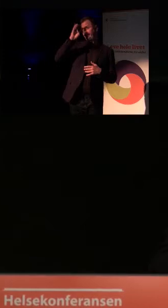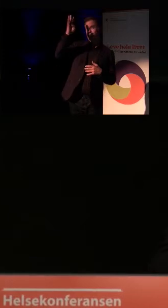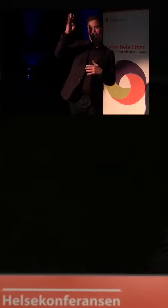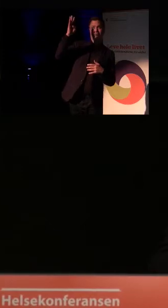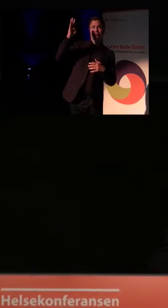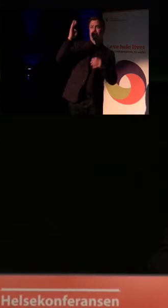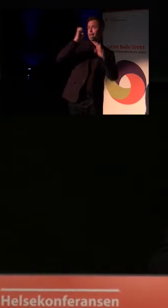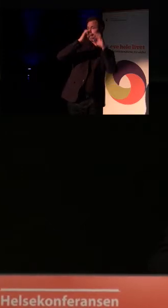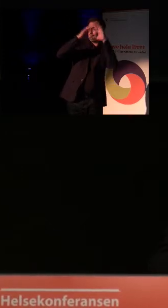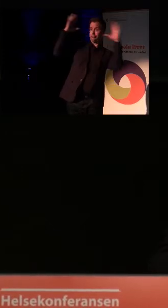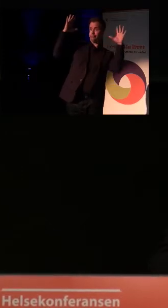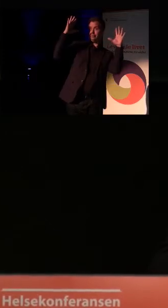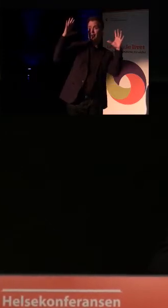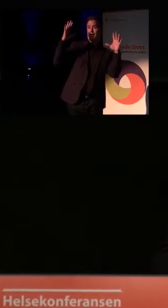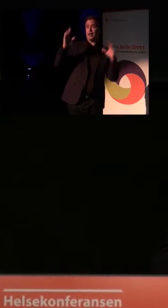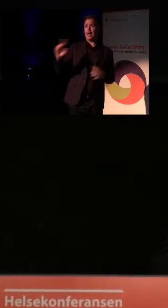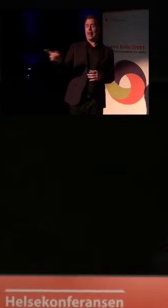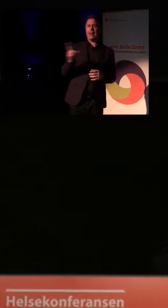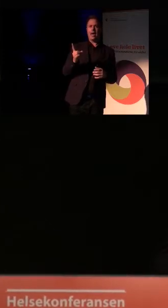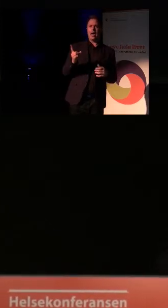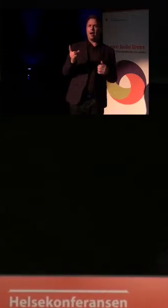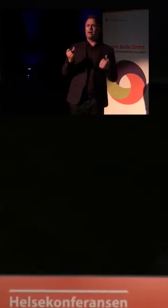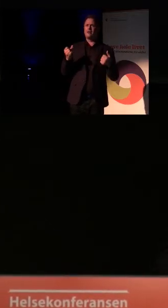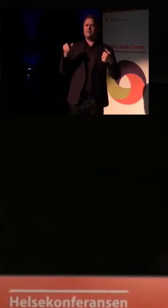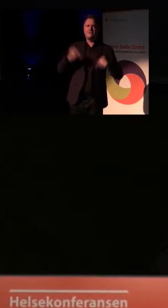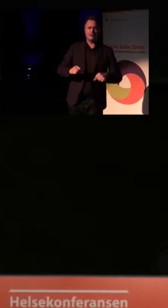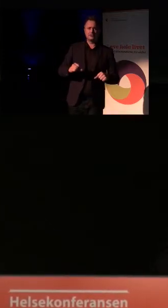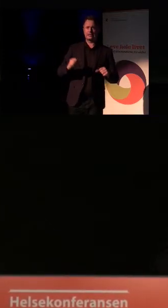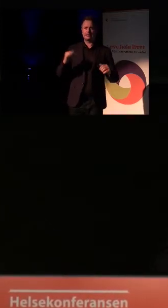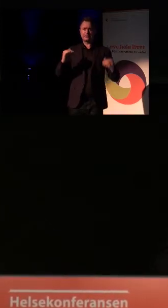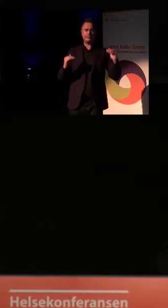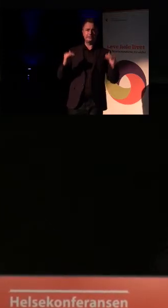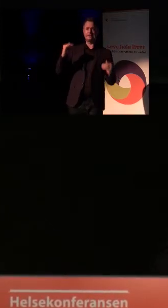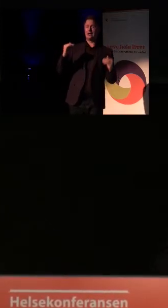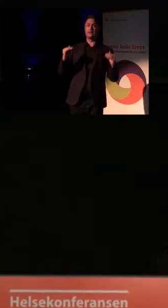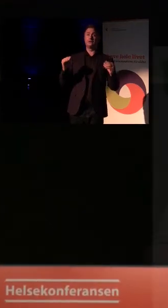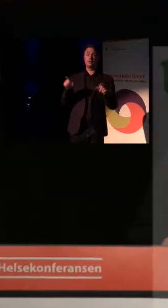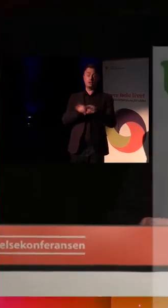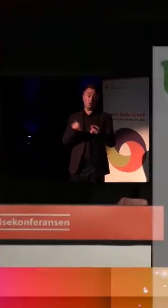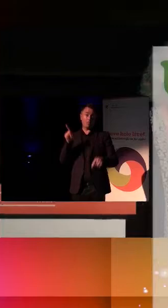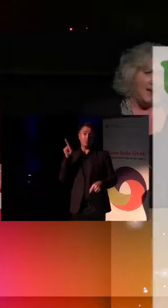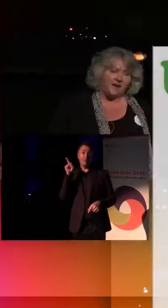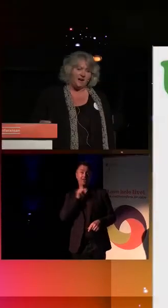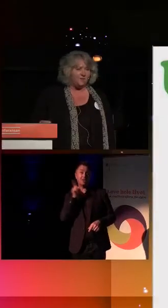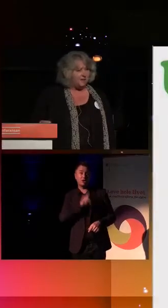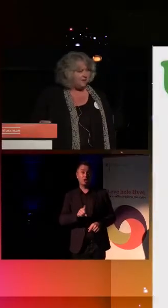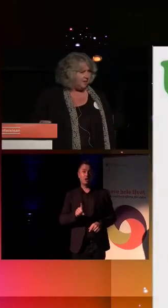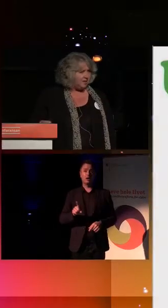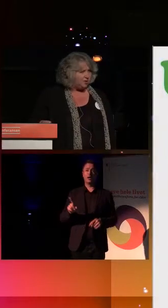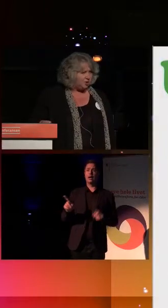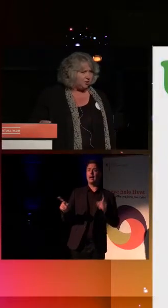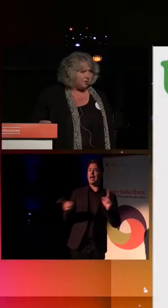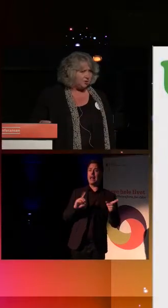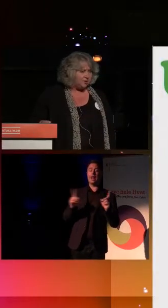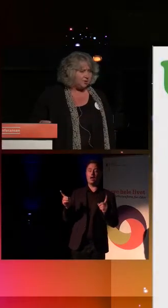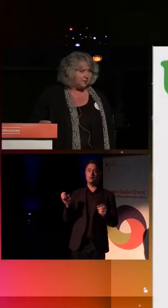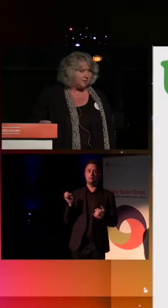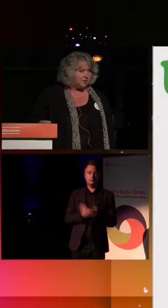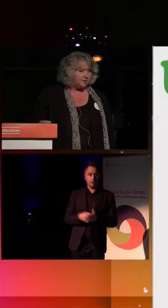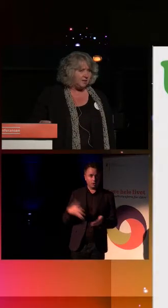ekstravagant balanseøvelse? Er det en never ending story? Er det veldig, veldig